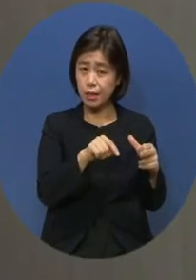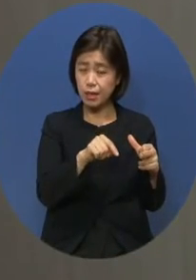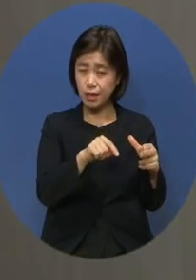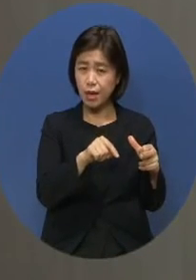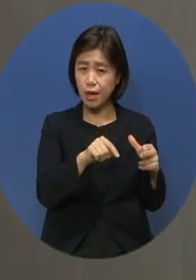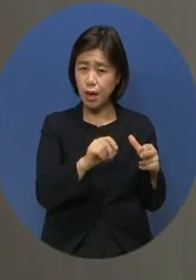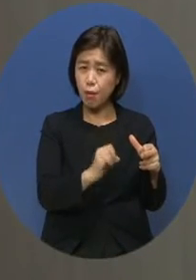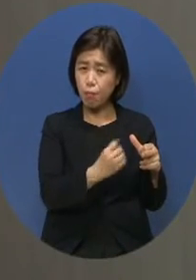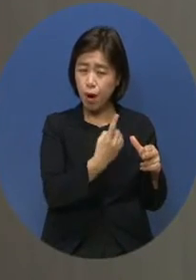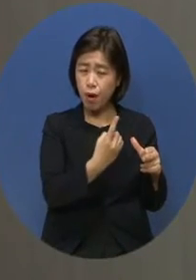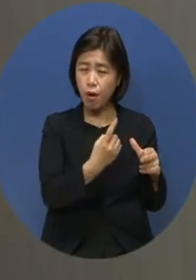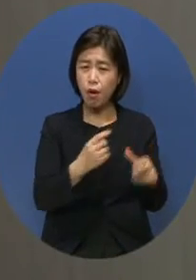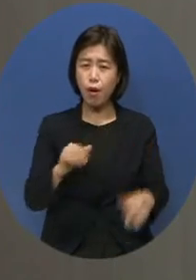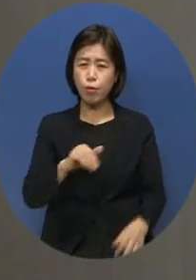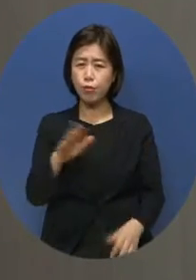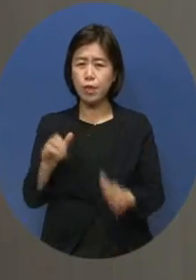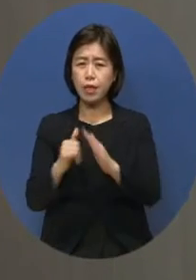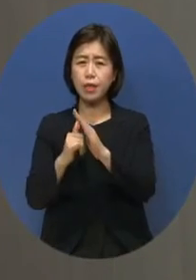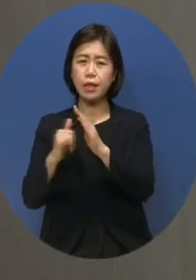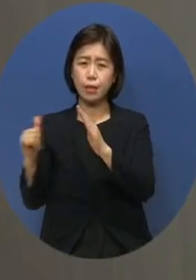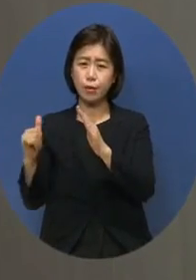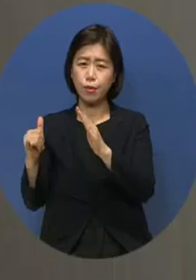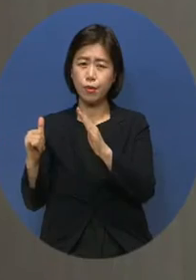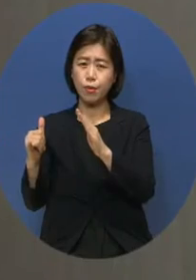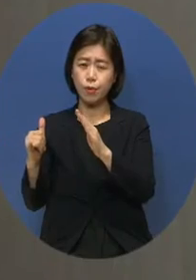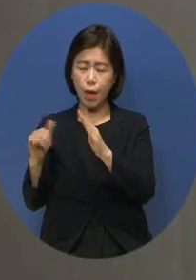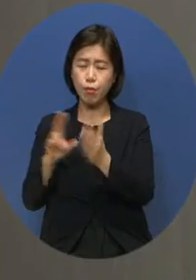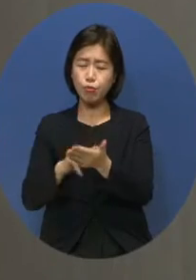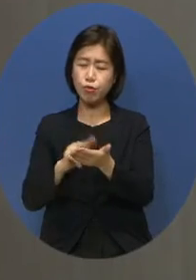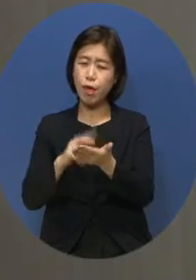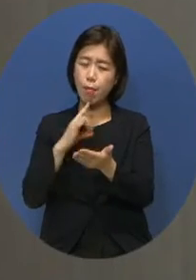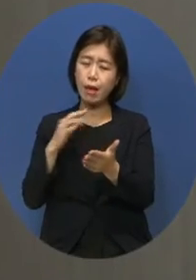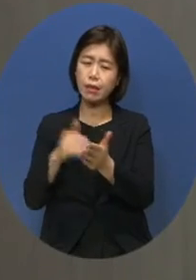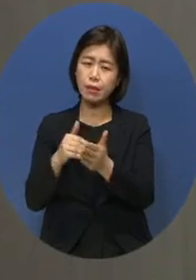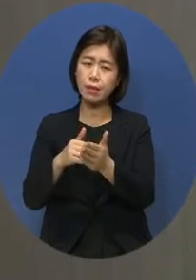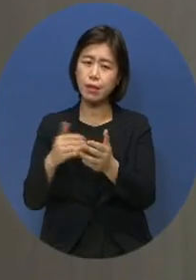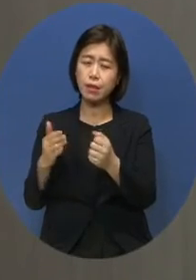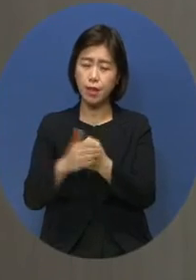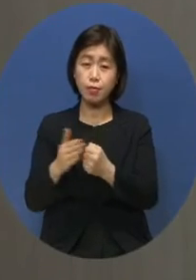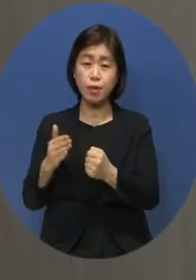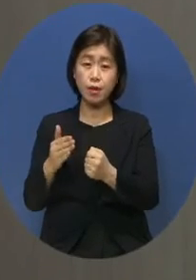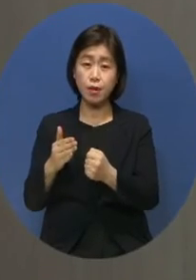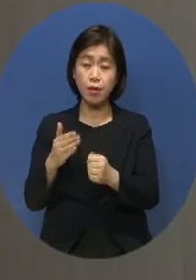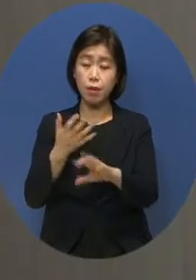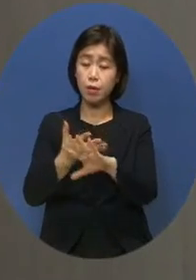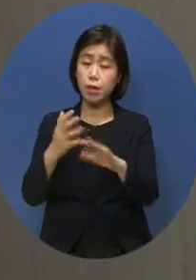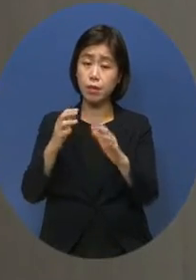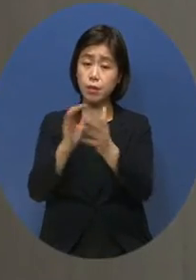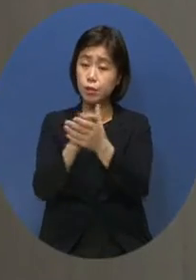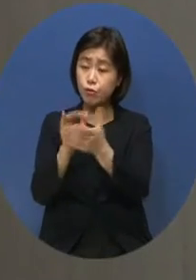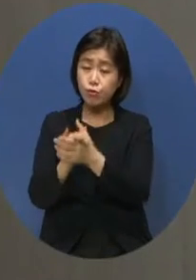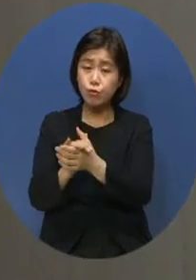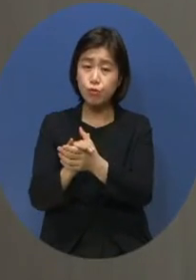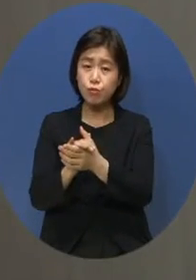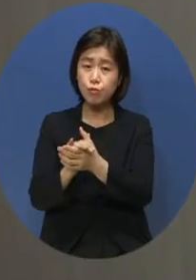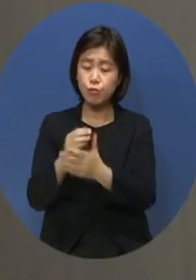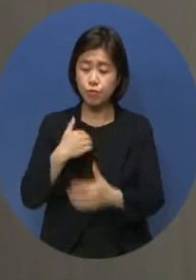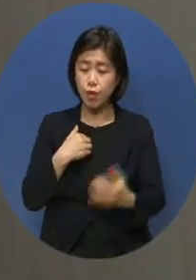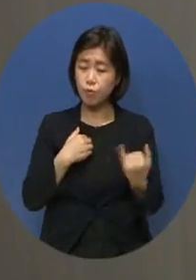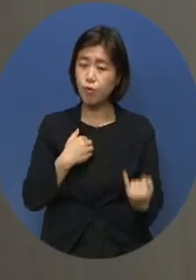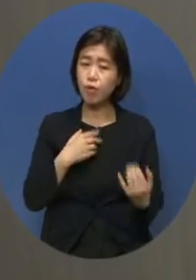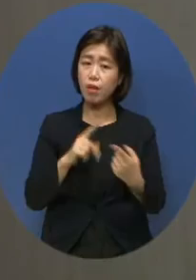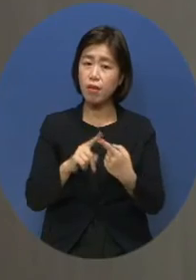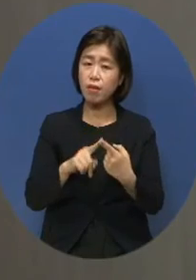가지 영향들이 굉장히 개인적인 일이라고 생각해서 다른 사람들한테 잘 얘기하지도 않았거든요. 그래서 제 친구들 중에는 제가